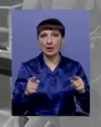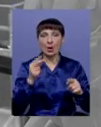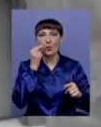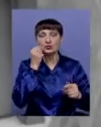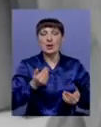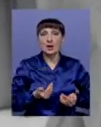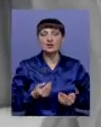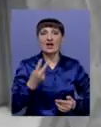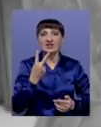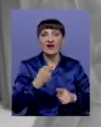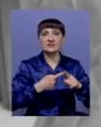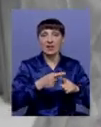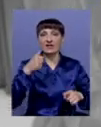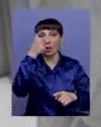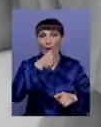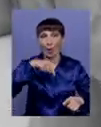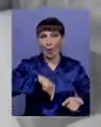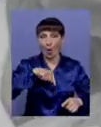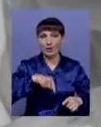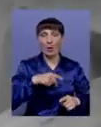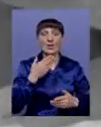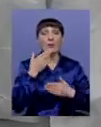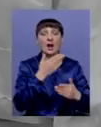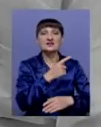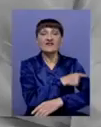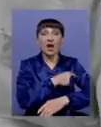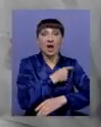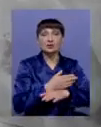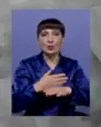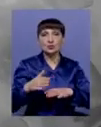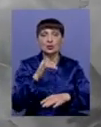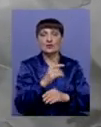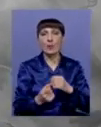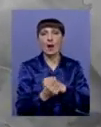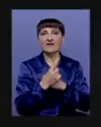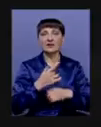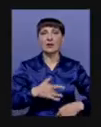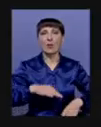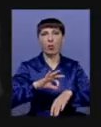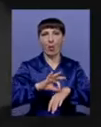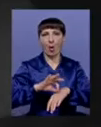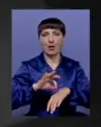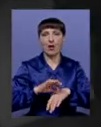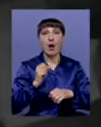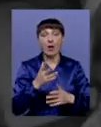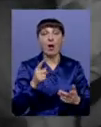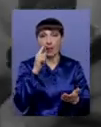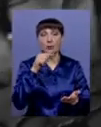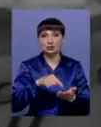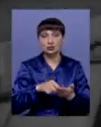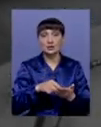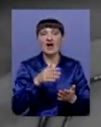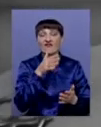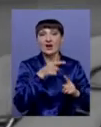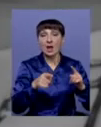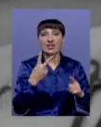мужчина прожил 2,5 года. Он обратился к медикам после того, как у него появились острые боли. Как так получилось, что